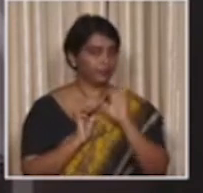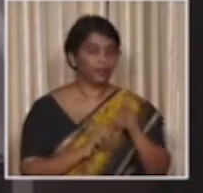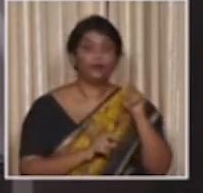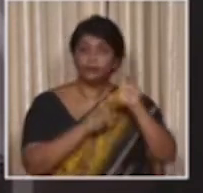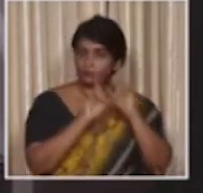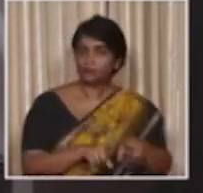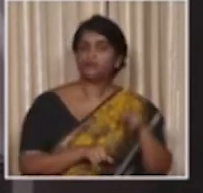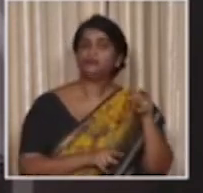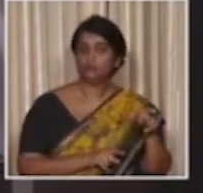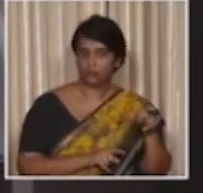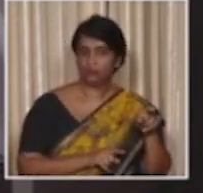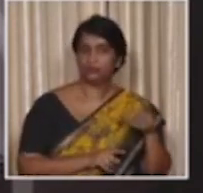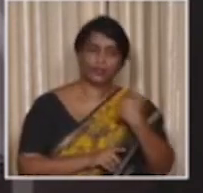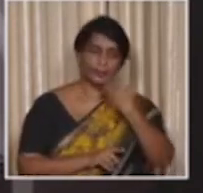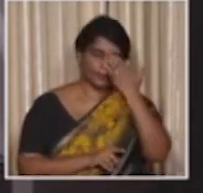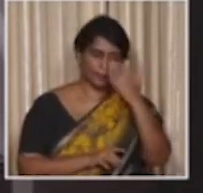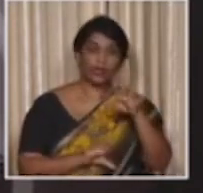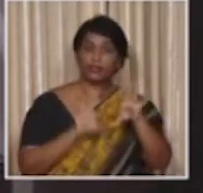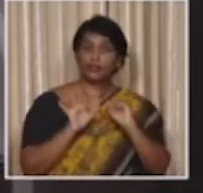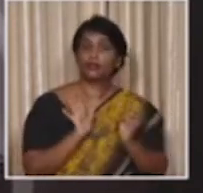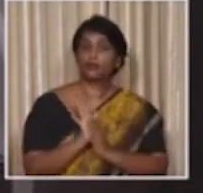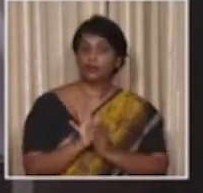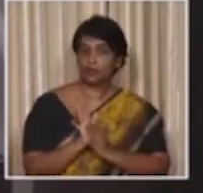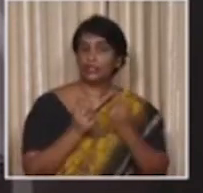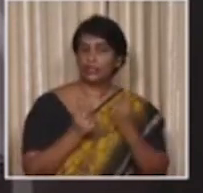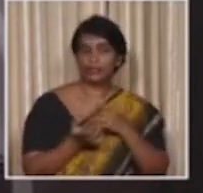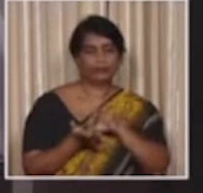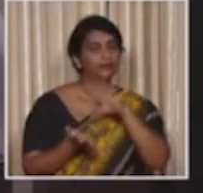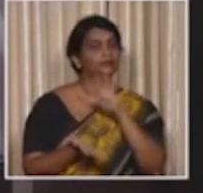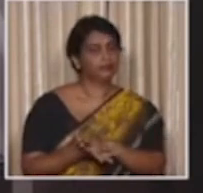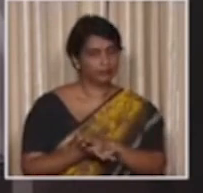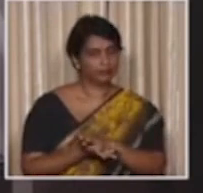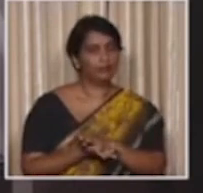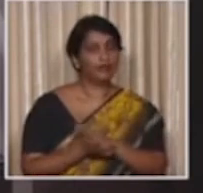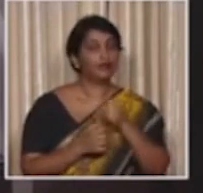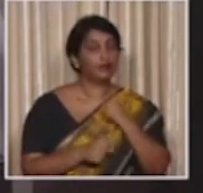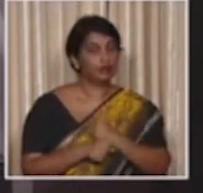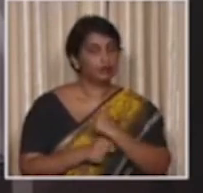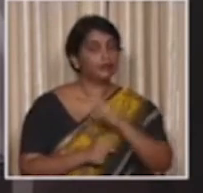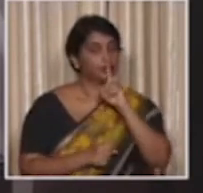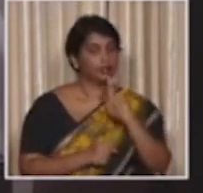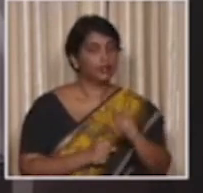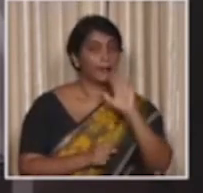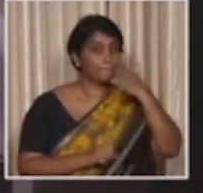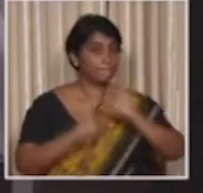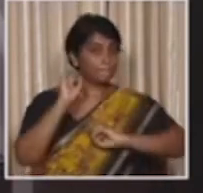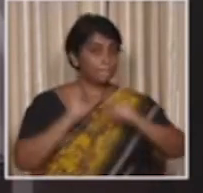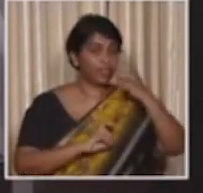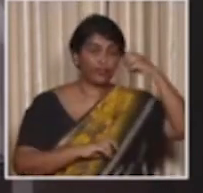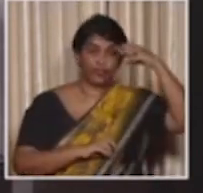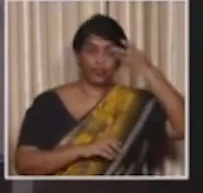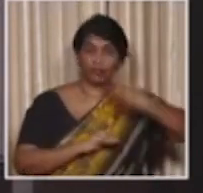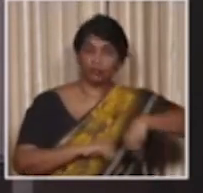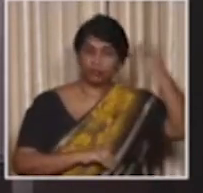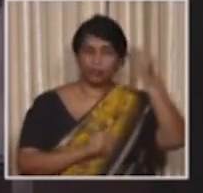එවන් තත්වයක් තුල කරුණාකරලා තේරීම් කාරක සභාව ඉක්මනින් ස්ථාපනය කරන්න රජයට කියනවා. මේ 100%-500%කින් විදුලිය වැඩි